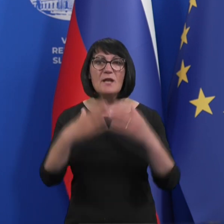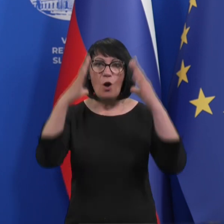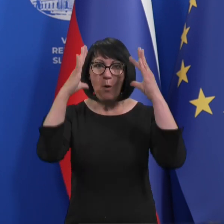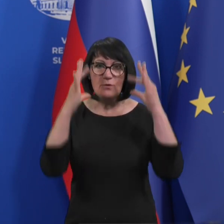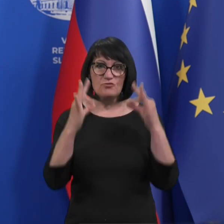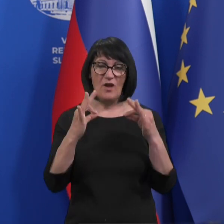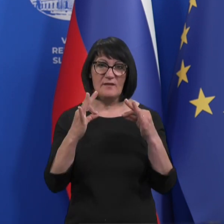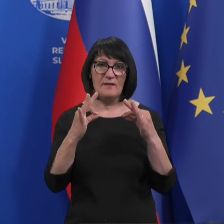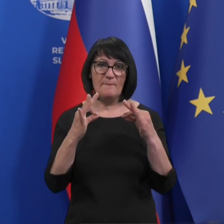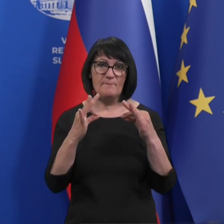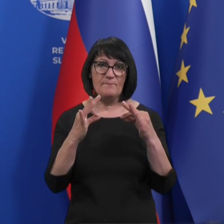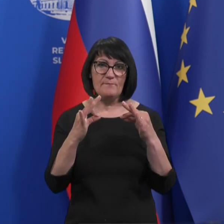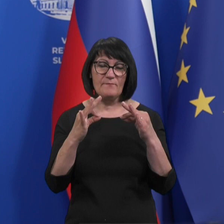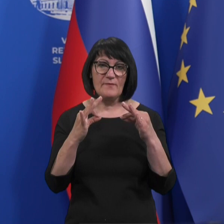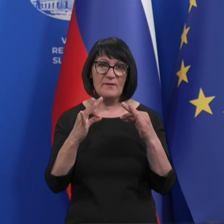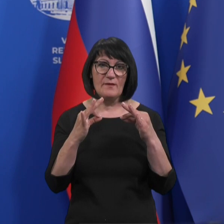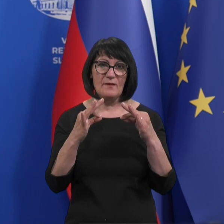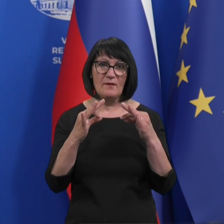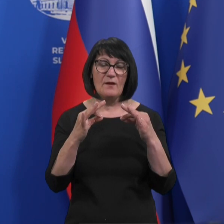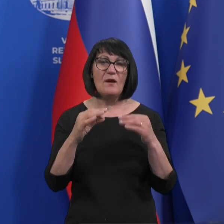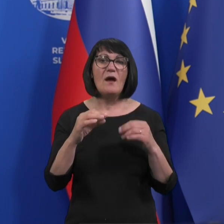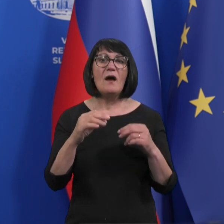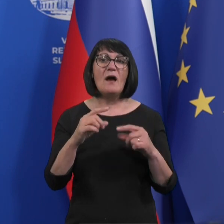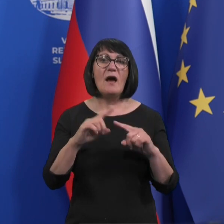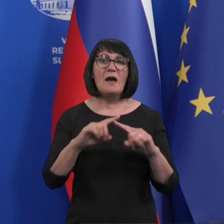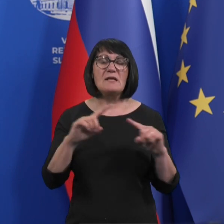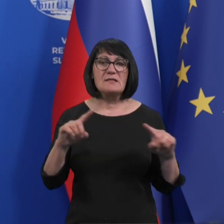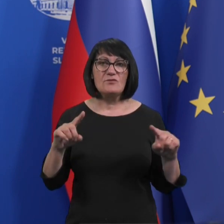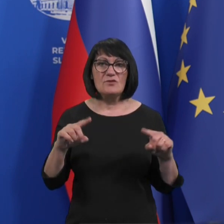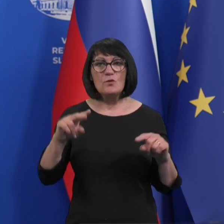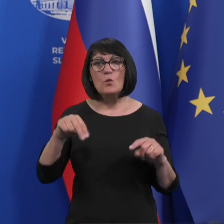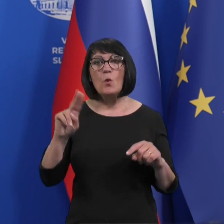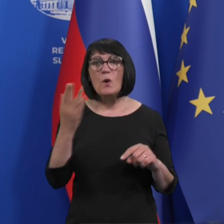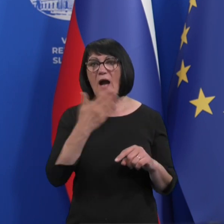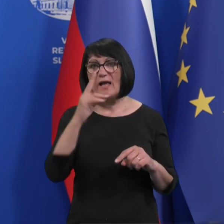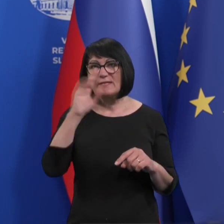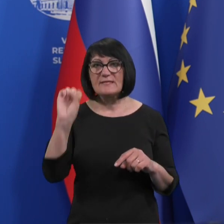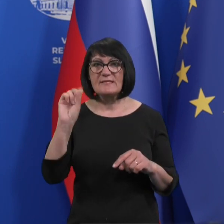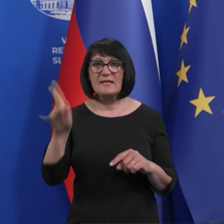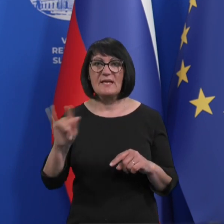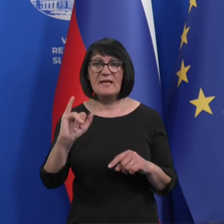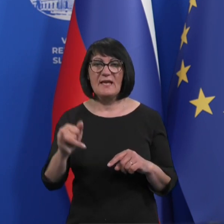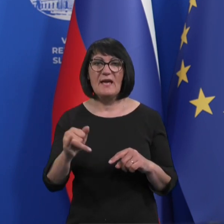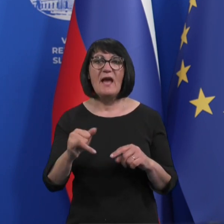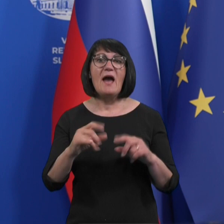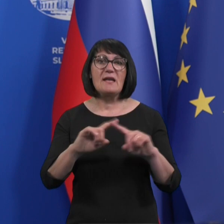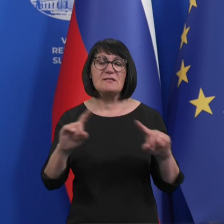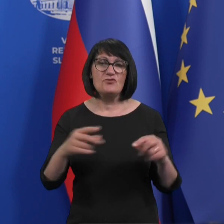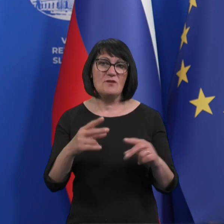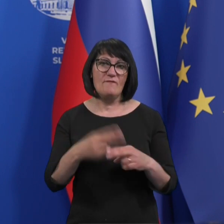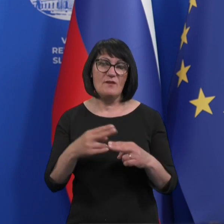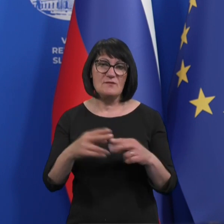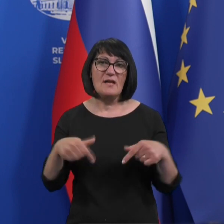tako rečem, vuhanski različici virusa naj bi to znašalo približno slabih